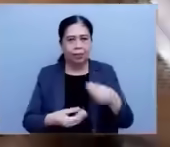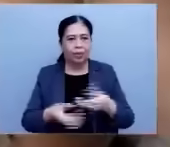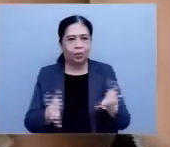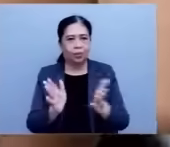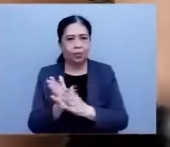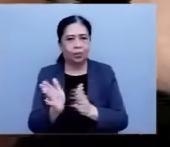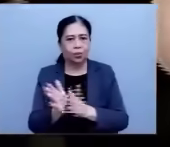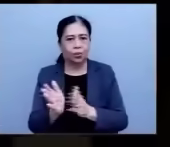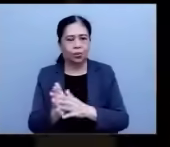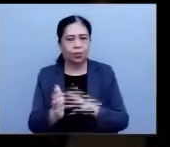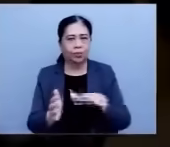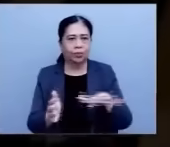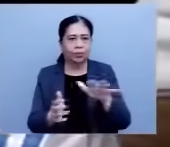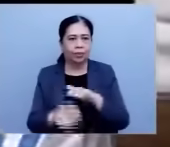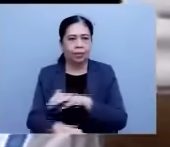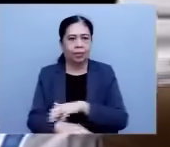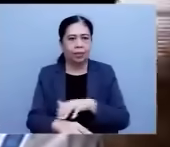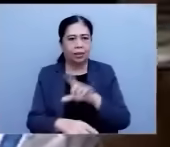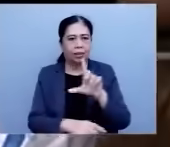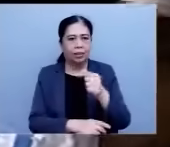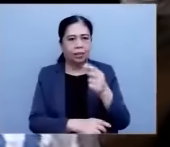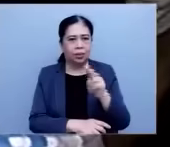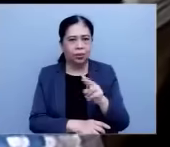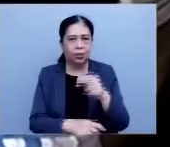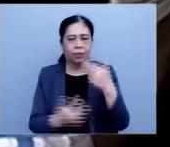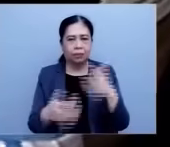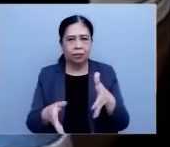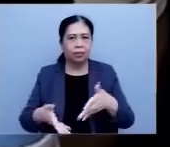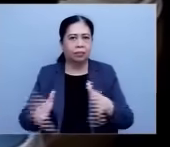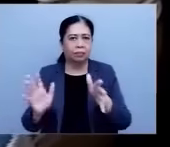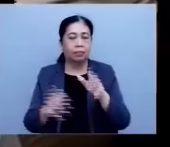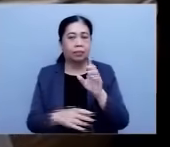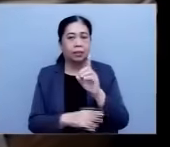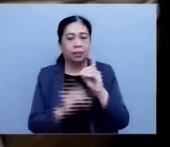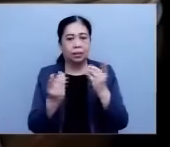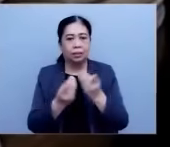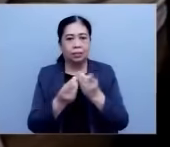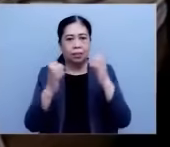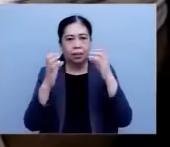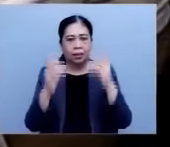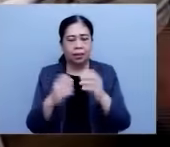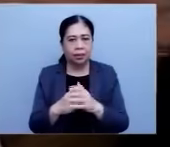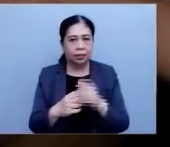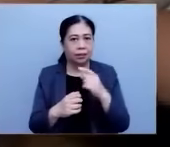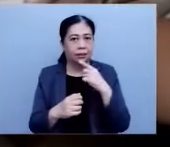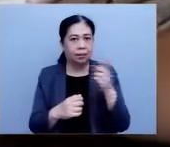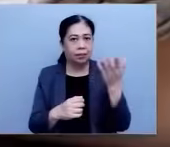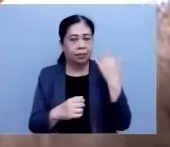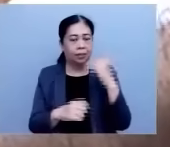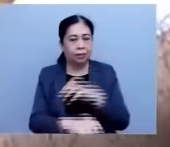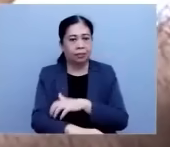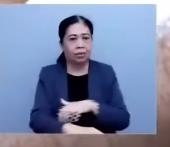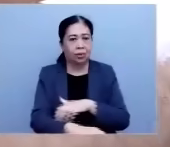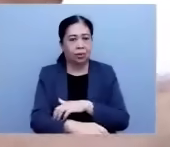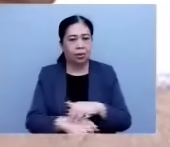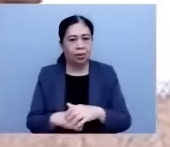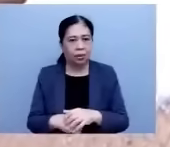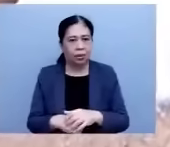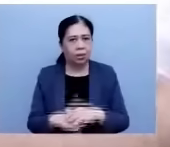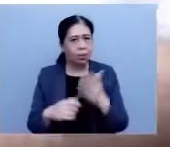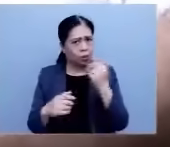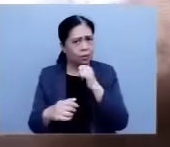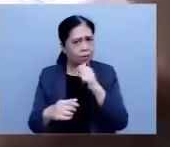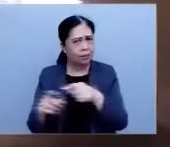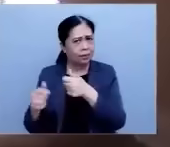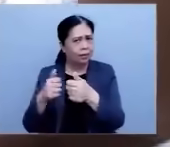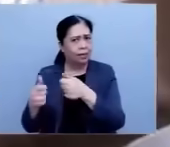supplies doon ang Makati LGU matapos payagan ng Department of Education. Hiri-tuloy ng mga dating taga-Makati, tumakbong mayor ng Taguig